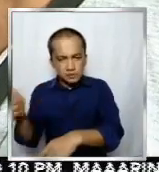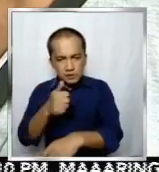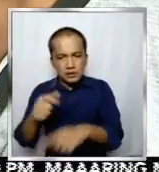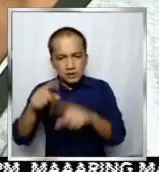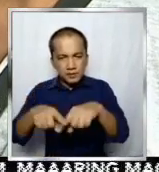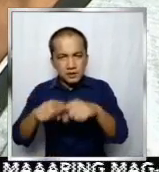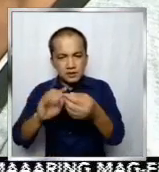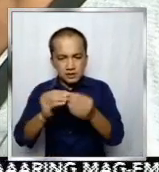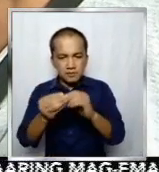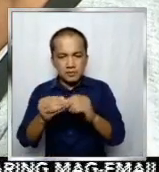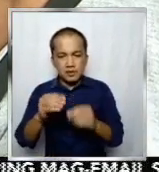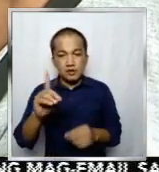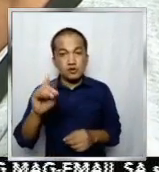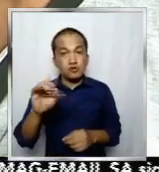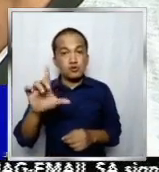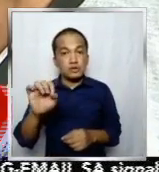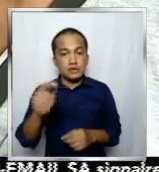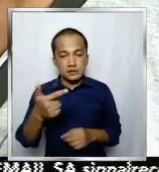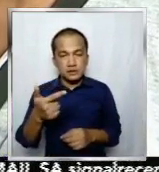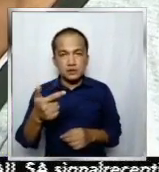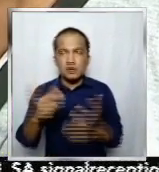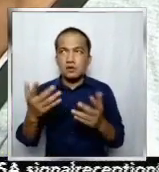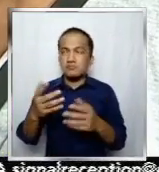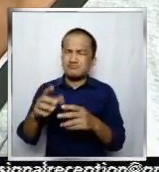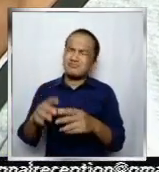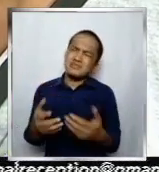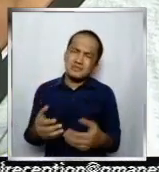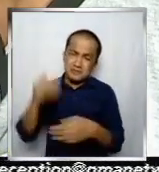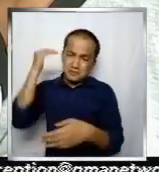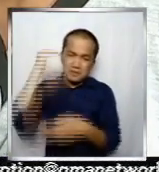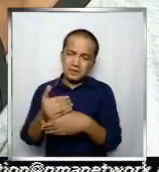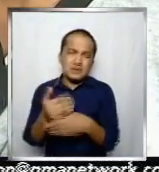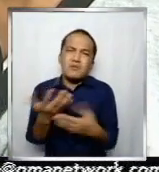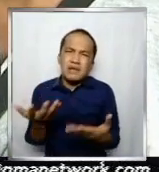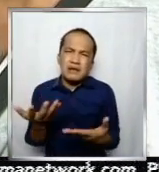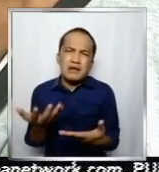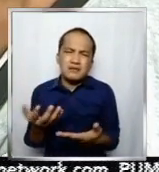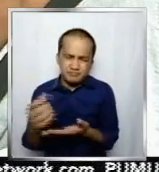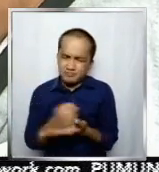nagkaroon ng lockdown, talagang wala kaming pinagkukunang income.